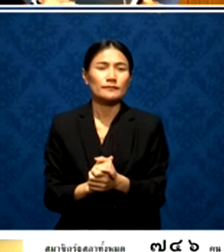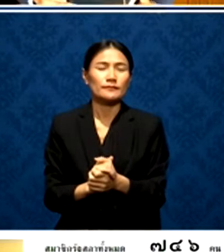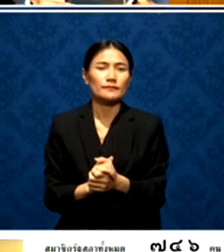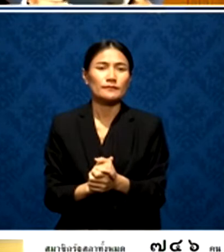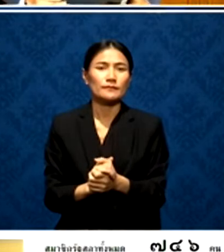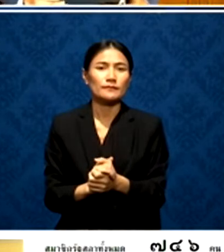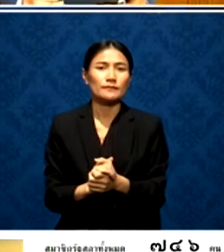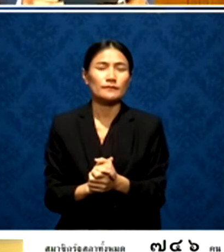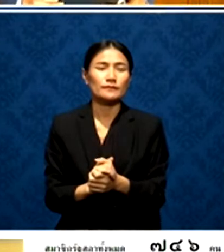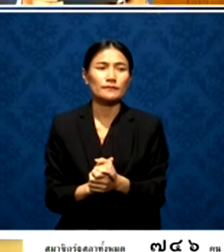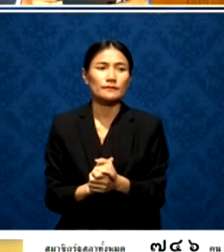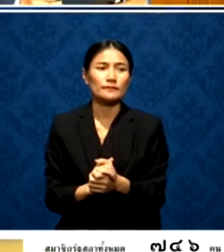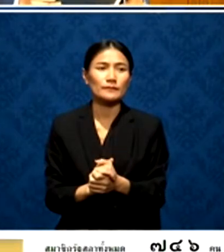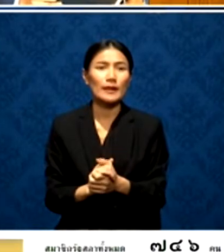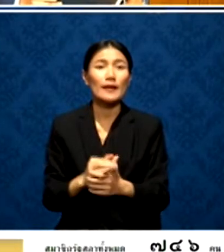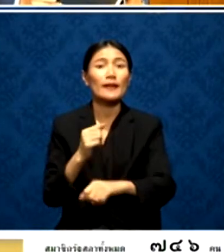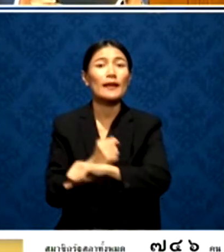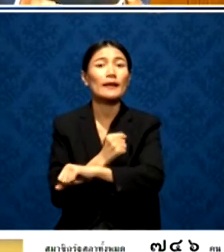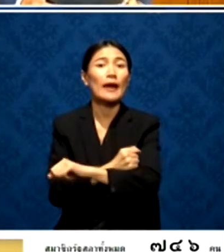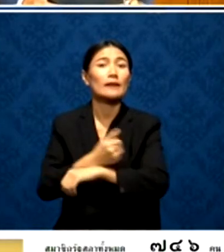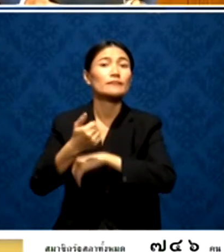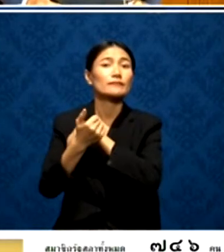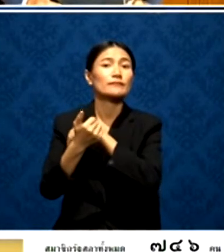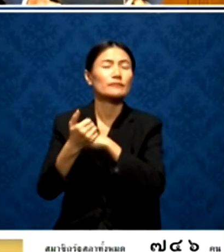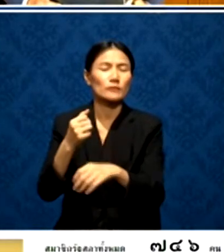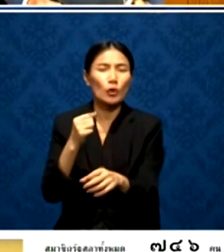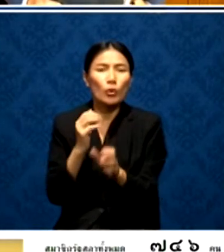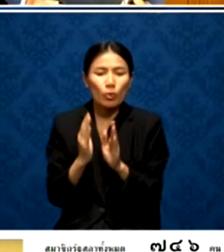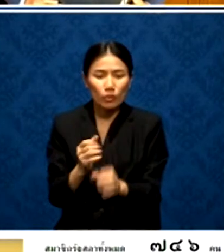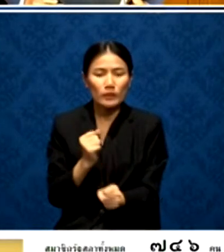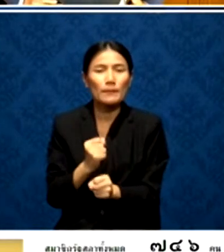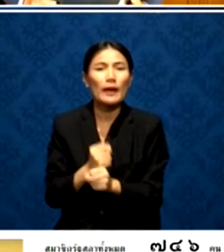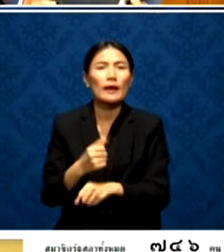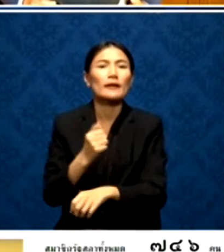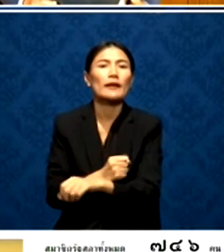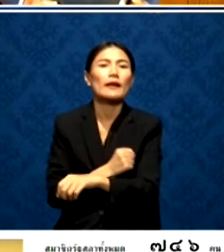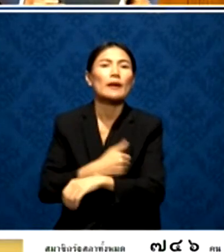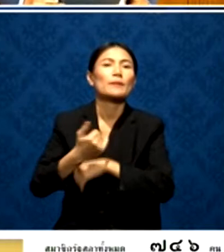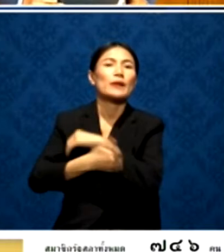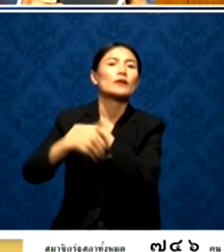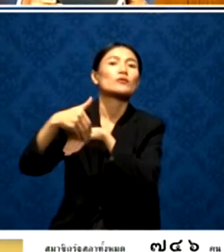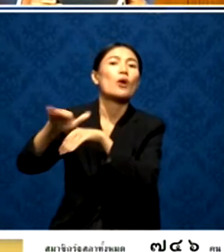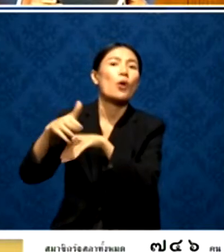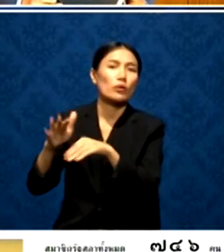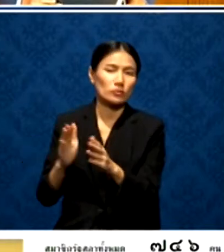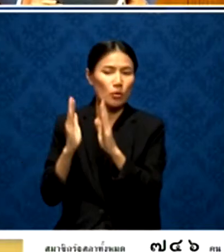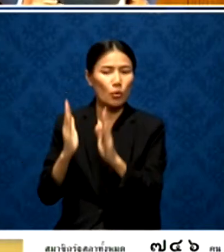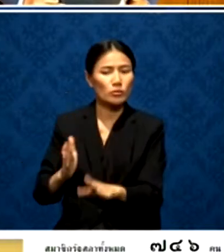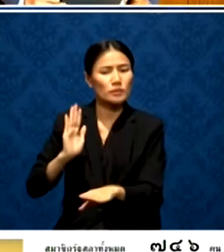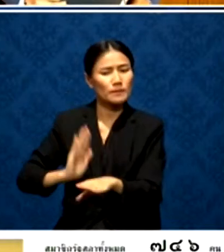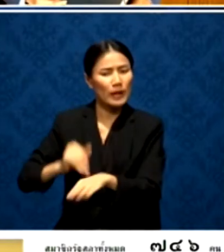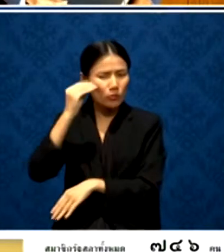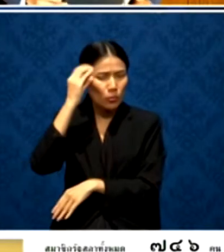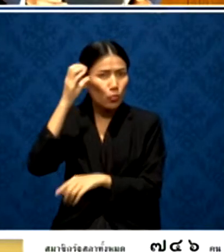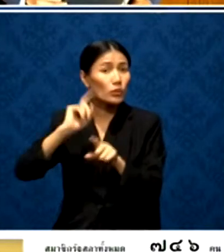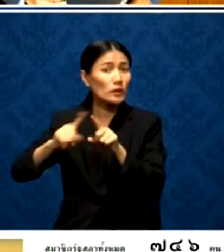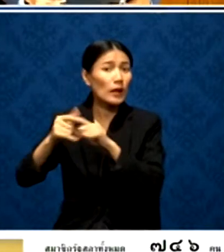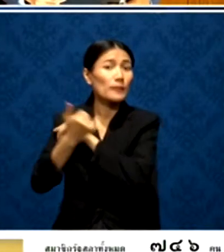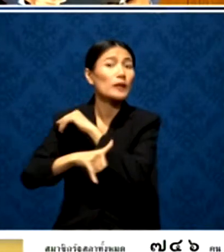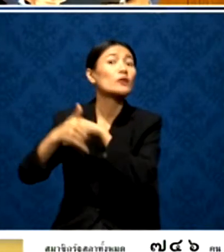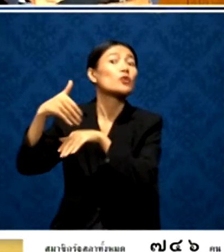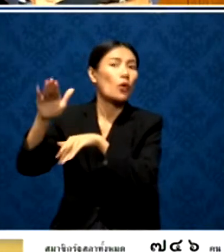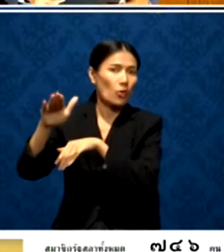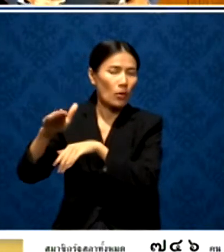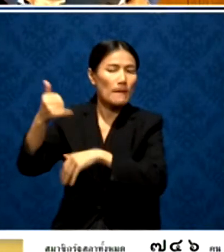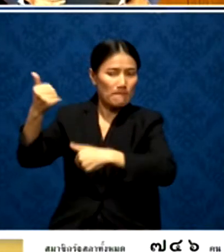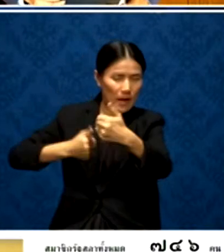การเปิดรับแรงงานต่างด้าวและกลุ่มผู้เชี่ยวชาญต่างประเทศที่จะเข้